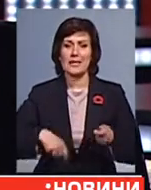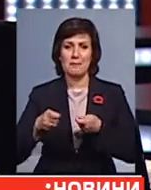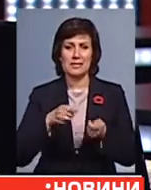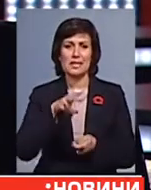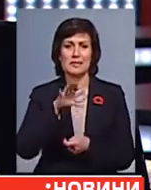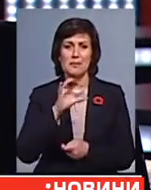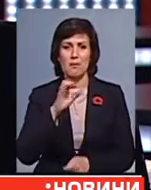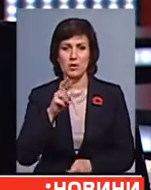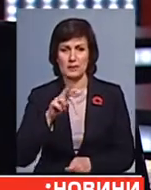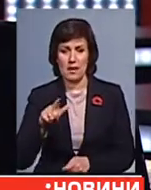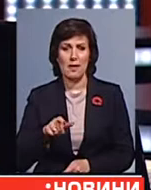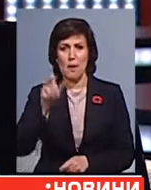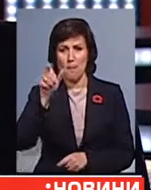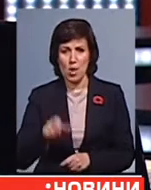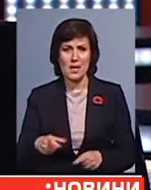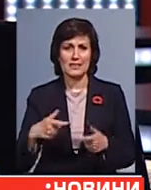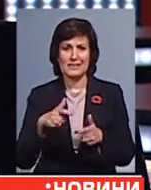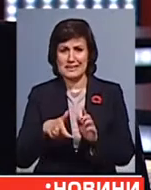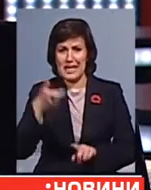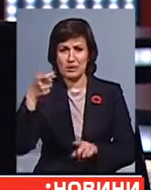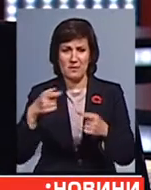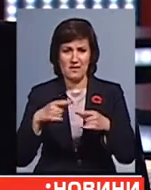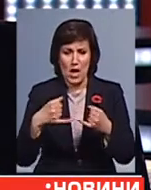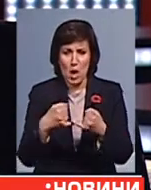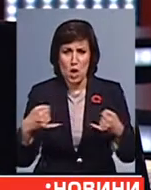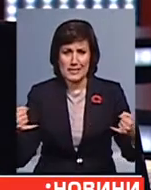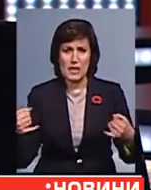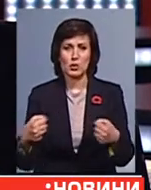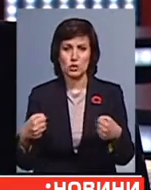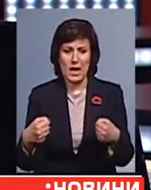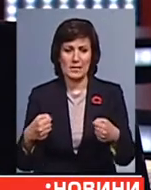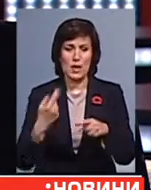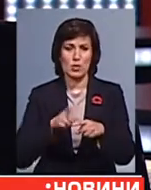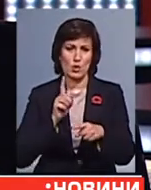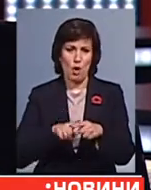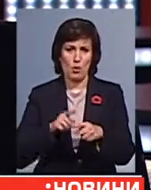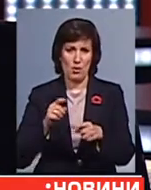його інформацією, боєць зачепив розтяжку з гранатою, яку встановили бойовики.